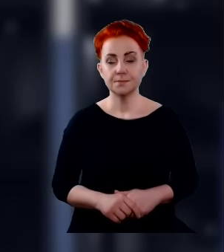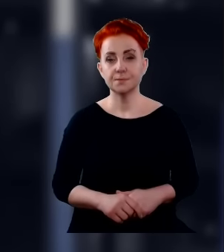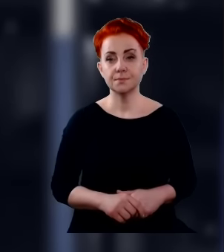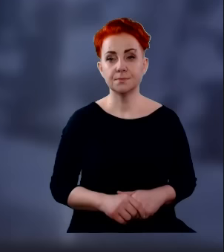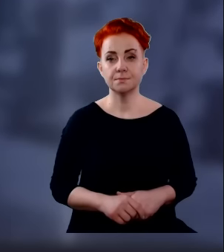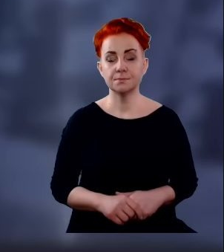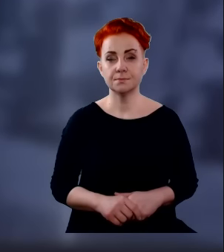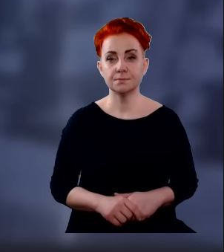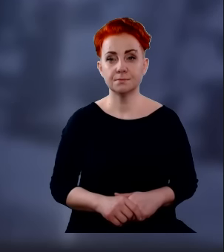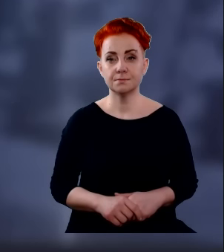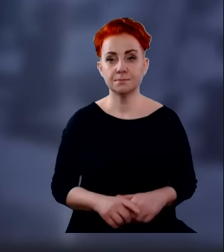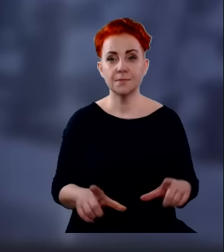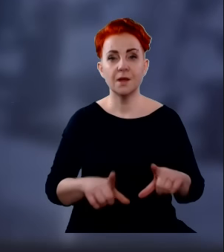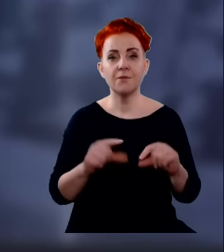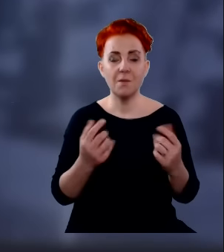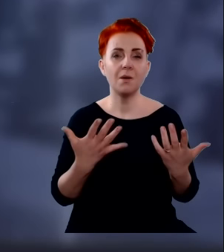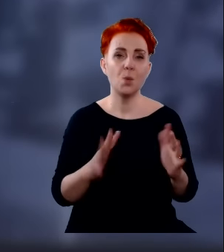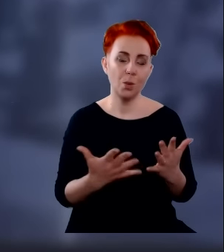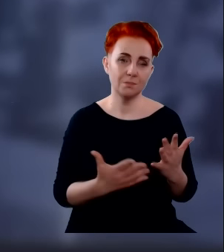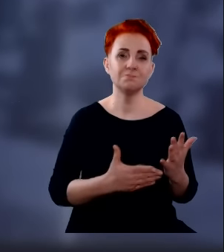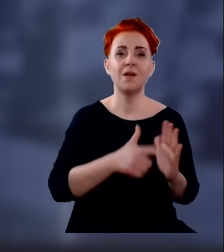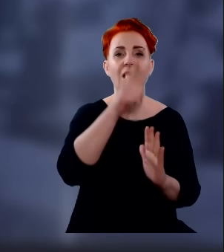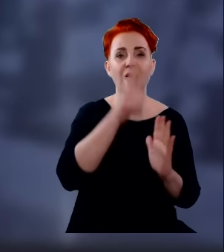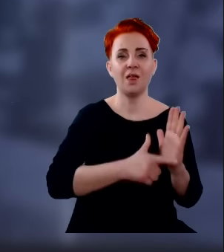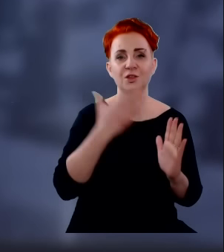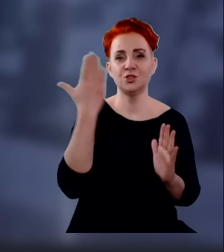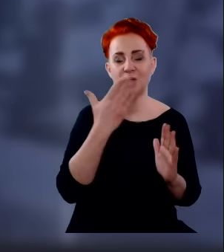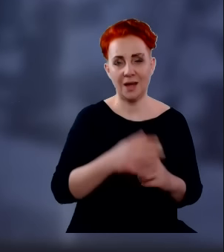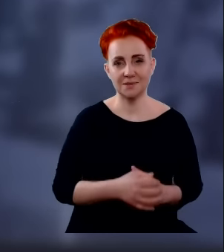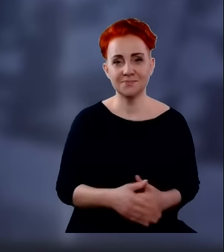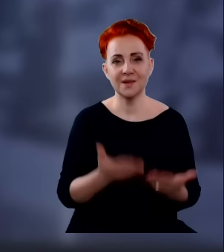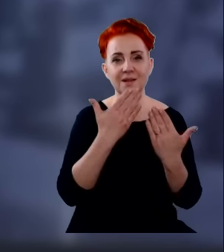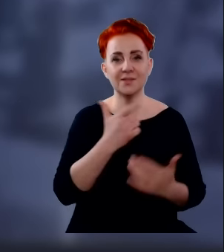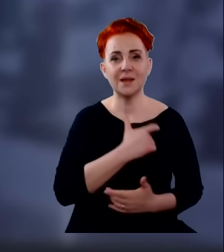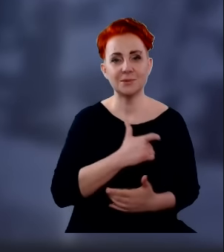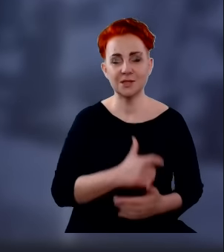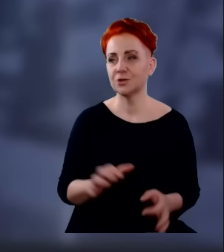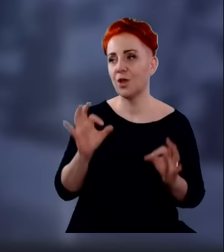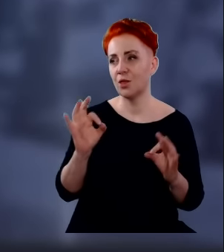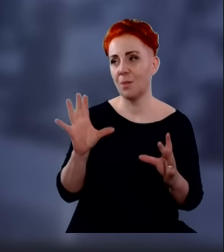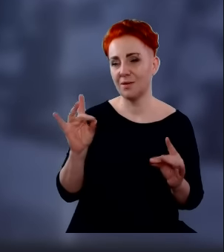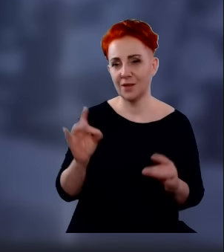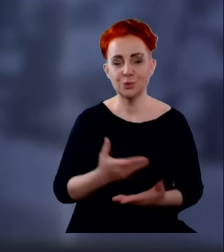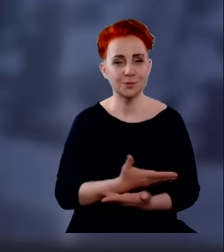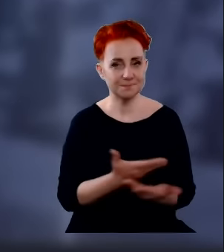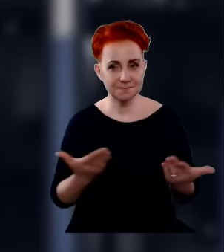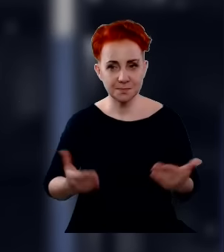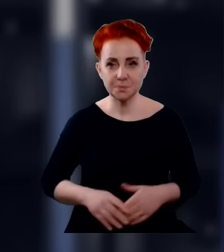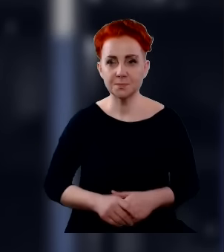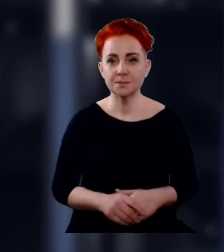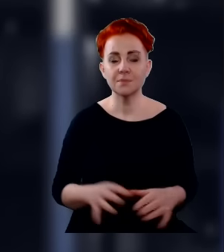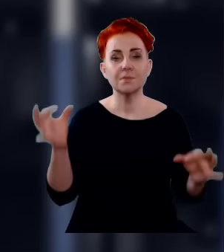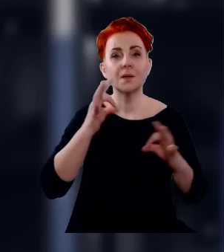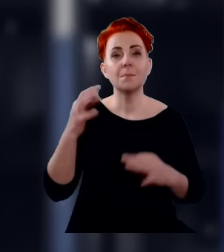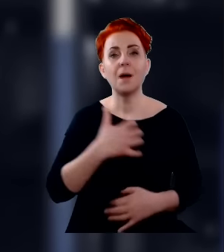grona, można powiedzieć, na czarną listę została pani marszałek wpisana. Witam bardzo serdecznie, dobry wieczór. Dobry wieczór pani, dobry wieczór państwu. Pani marszałek, z czym